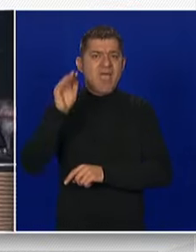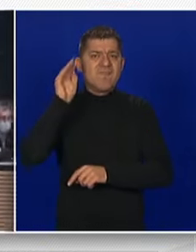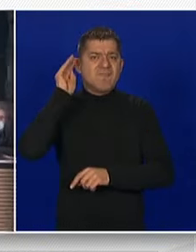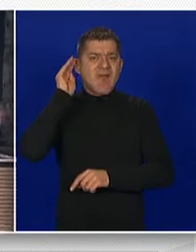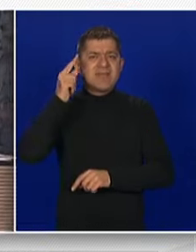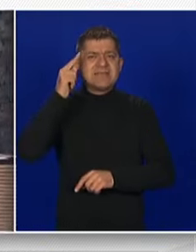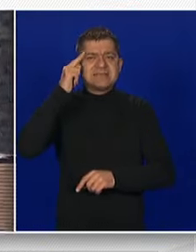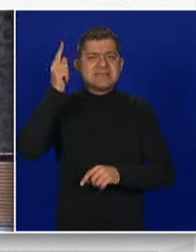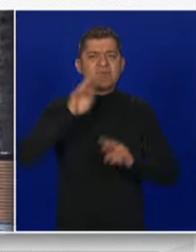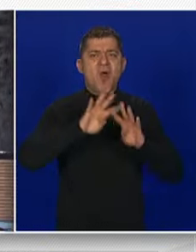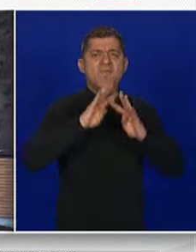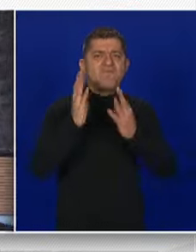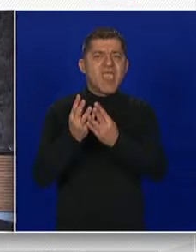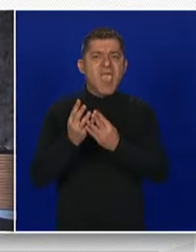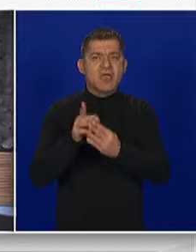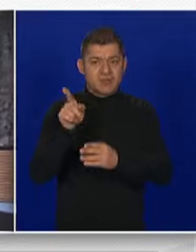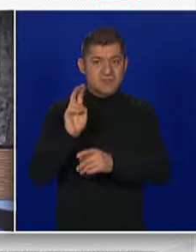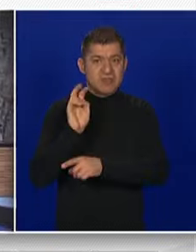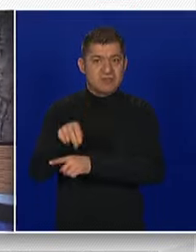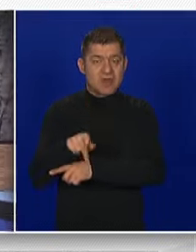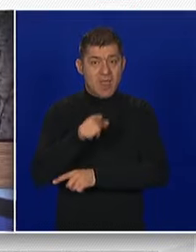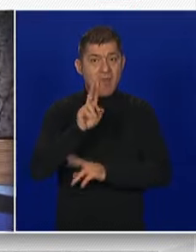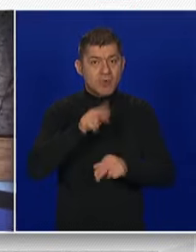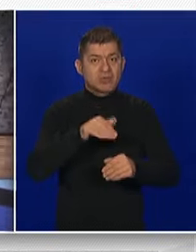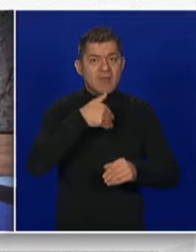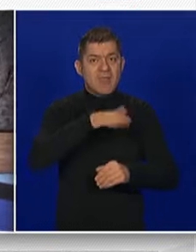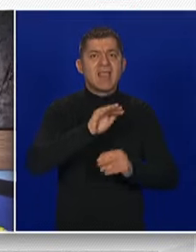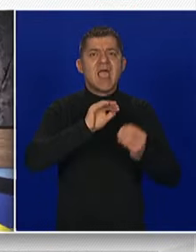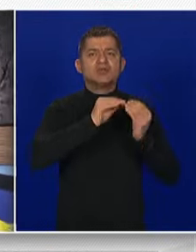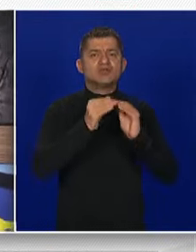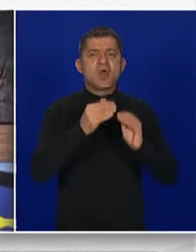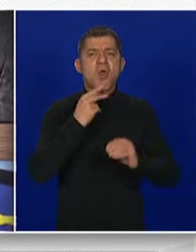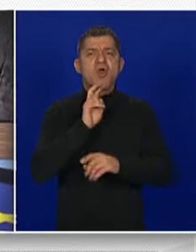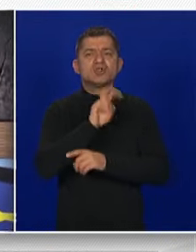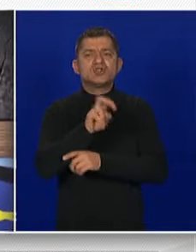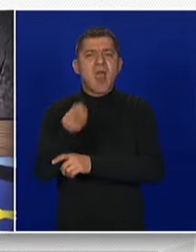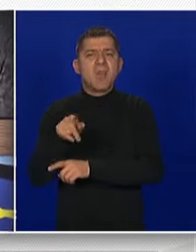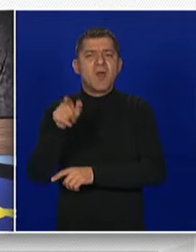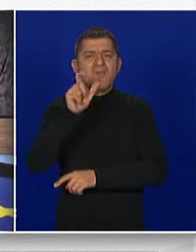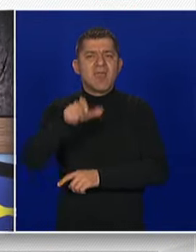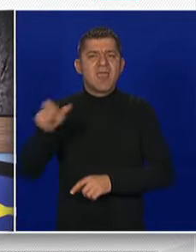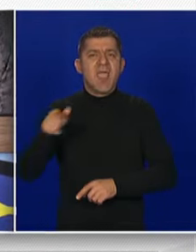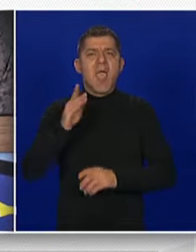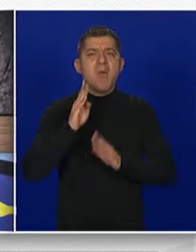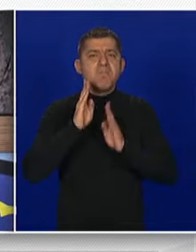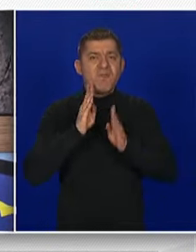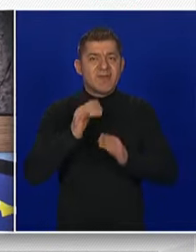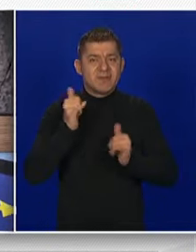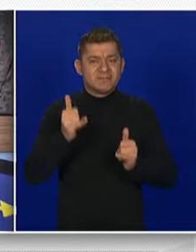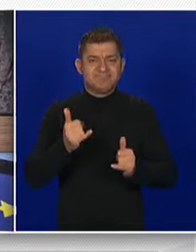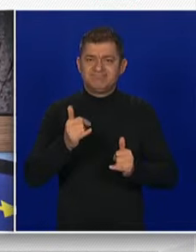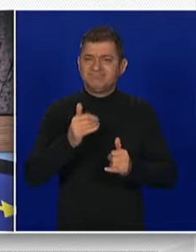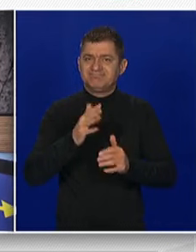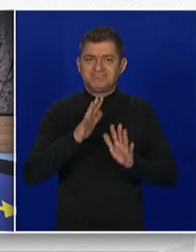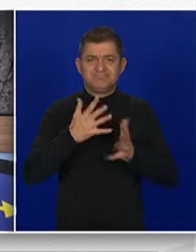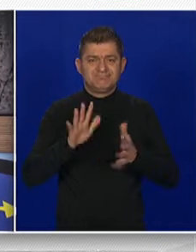vijeća, mislite li da je moguća daljnja suradnja svih članova znanstvenog vijeća? Povjerenje tu očito ne